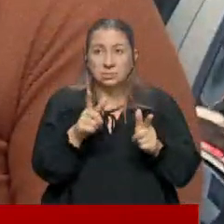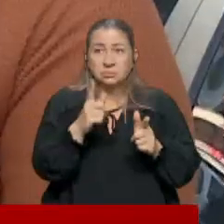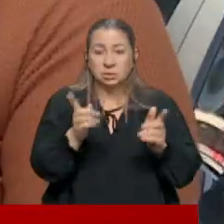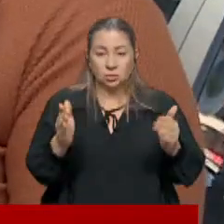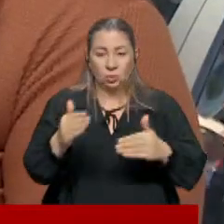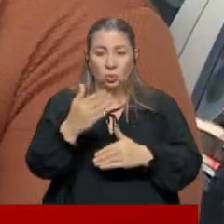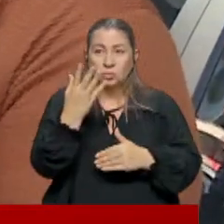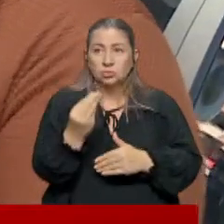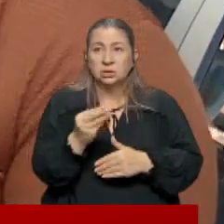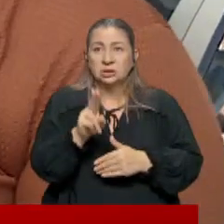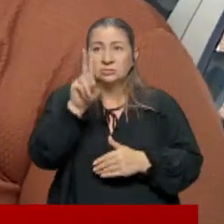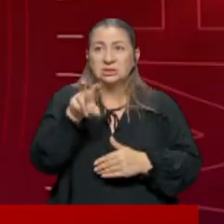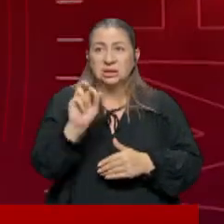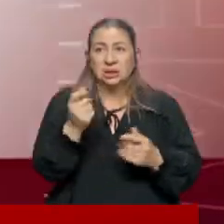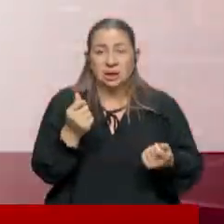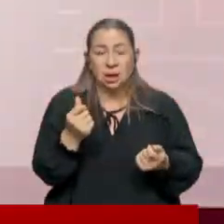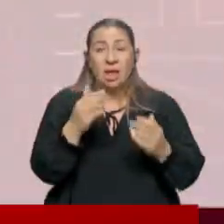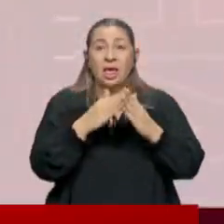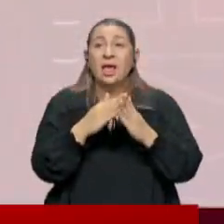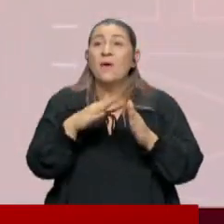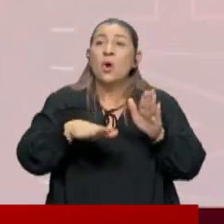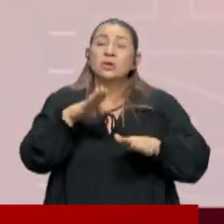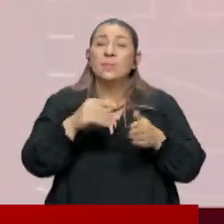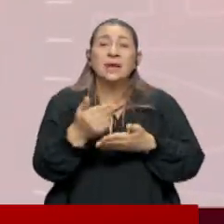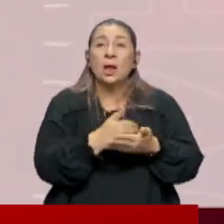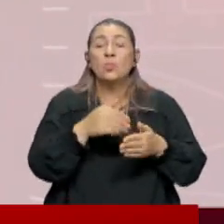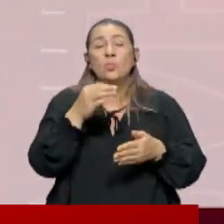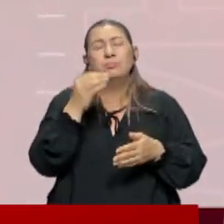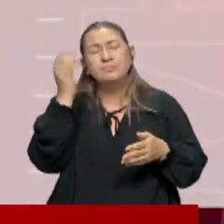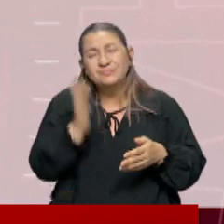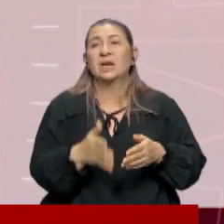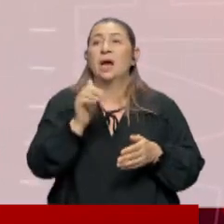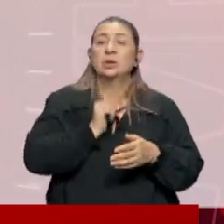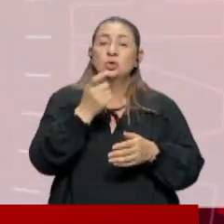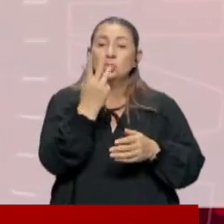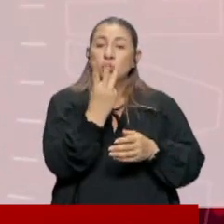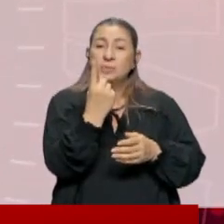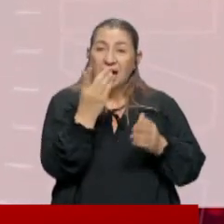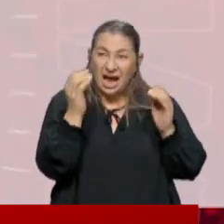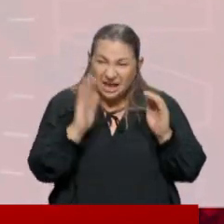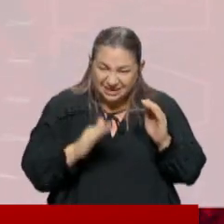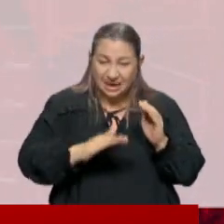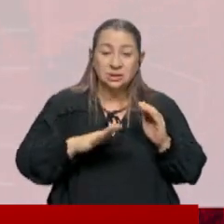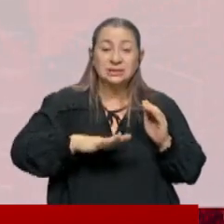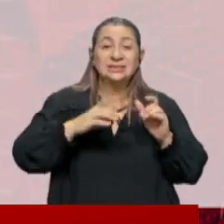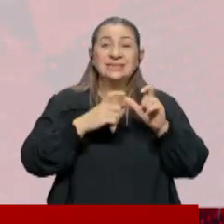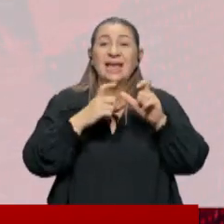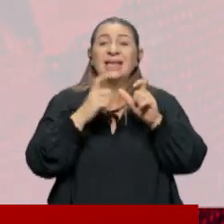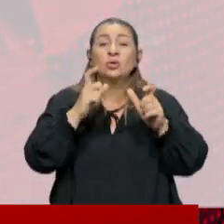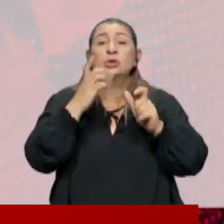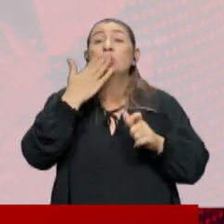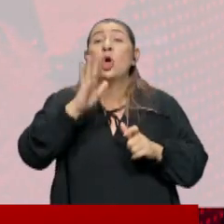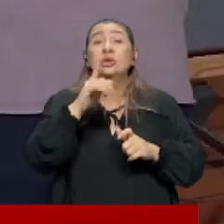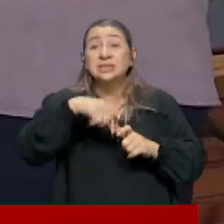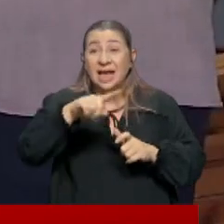kuli yumurta olmuş 70-80 lira. Haneye giren ortalama gelir brüt asgari ücretin 1/3'ünden azsa sosyal güvenliği olmayan